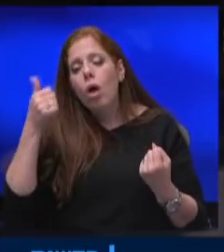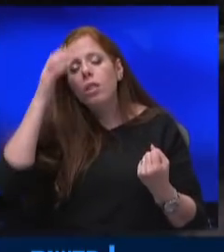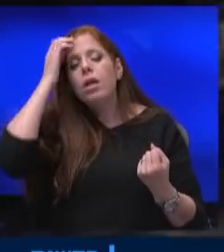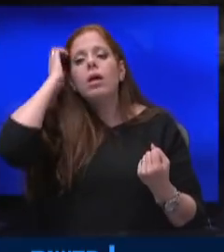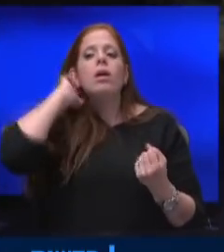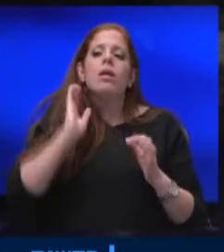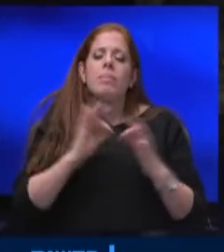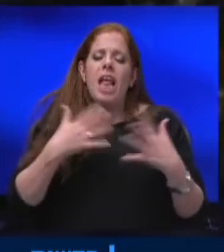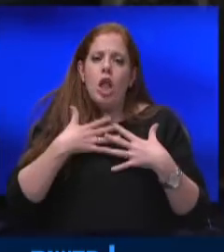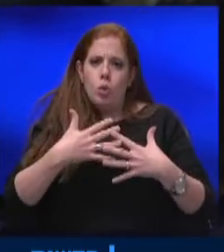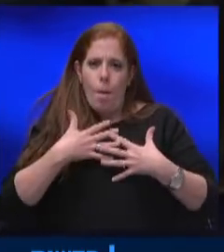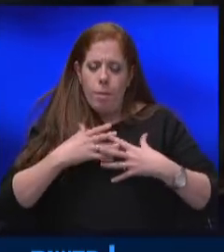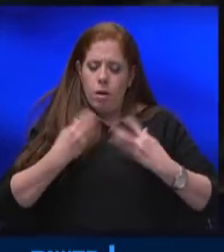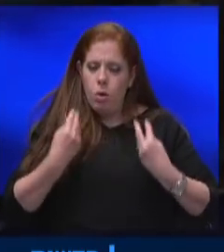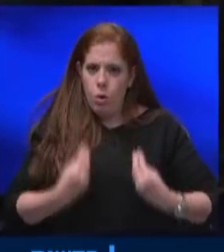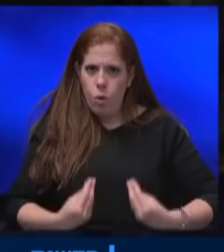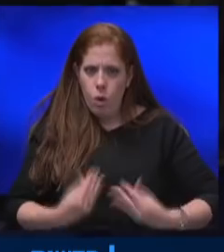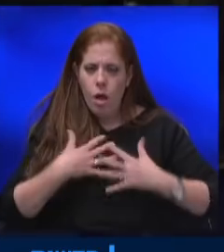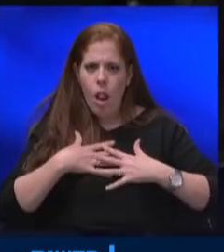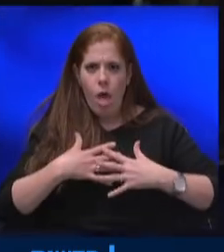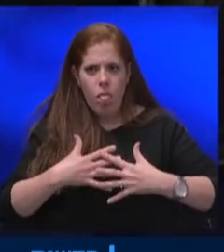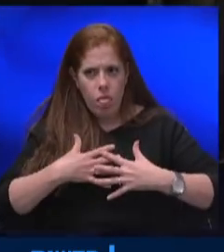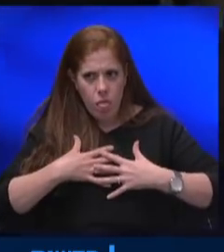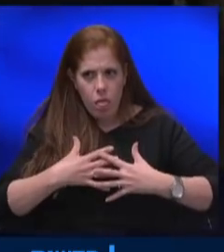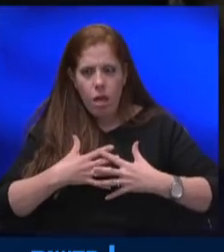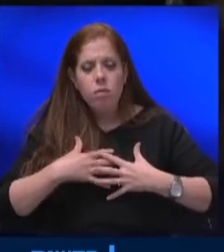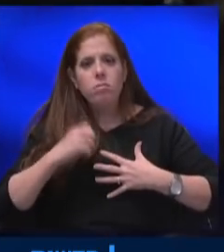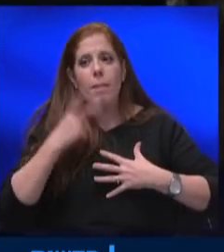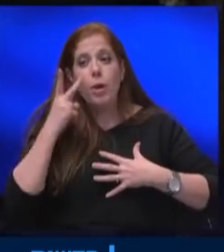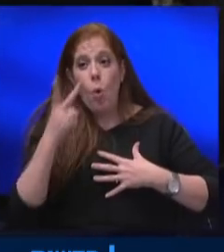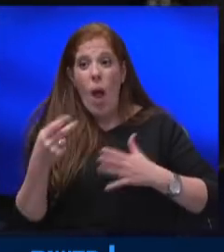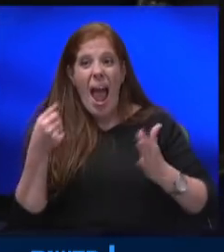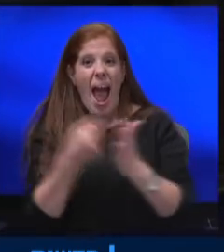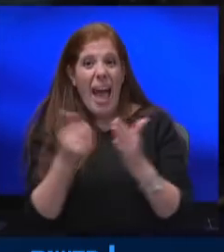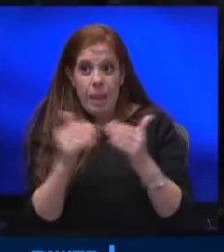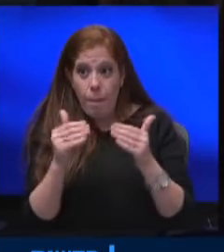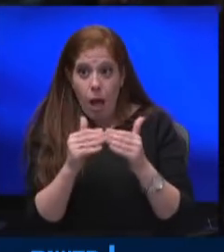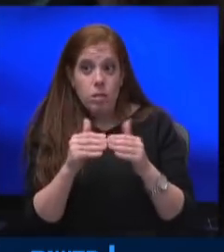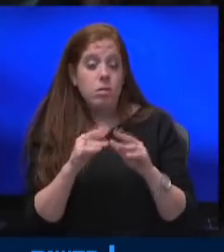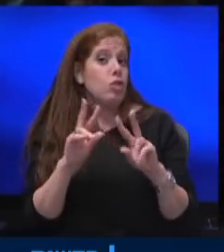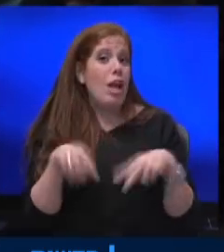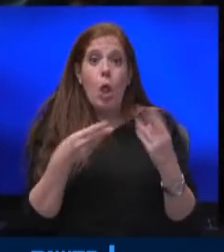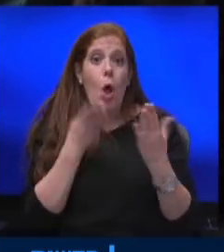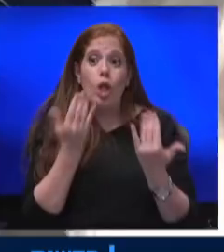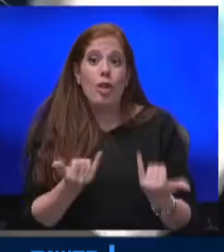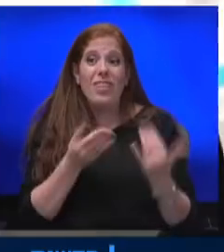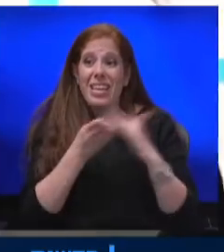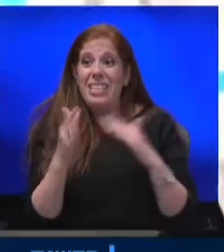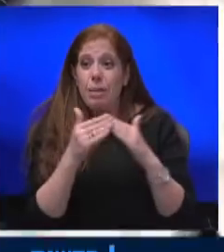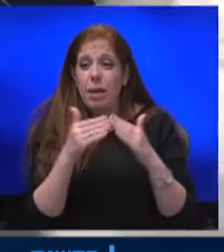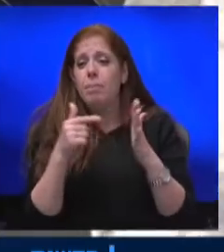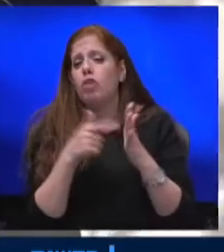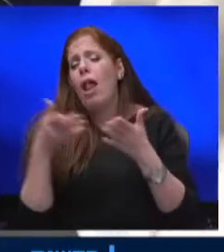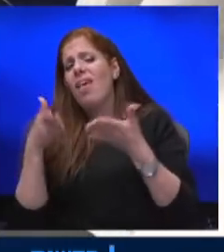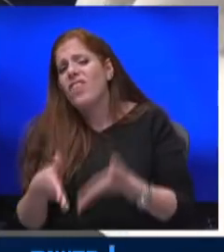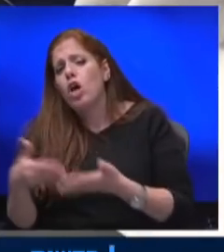מתחיל לנשום, ככה נשימות להטות. אם אני רואה עד הבית, אני לא יכול עכשיו להיכנס הבית בגלל שהיה לנו לוויה